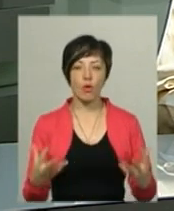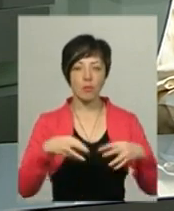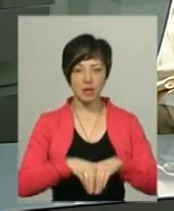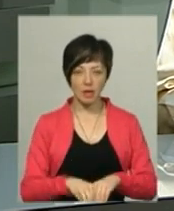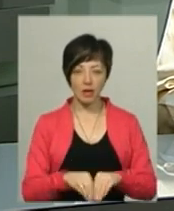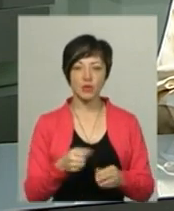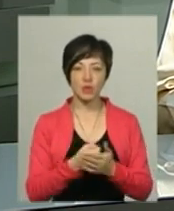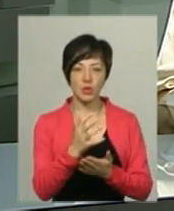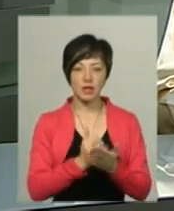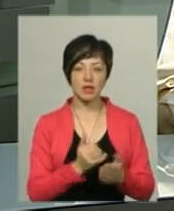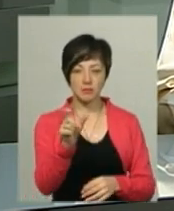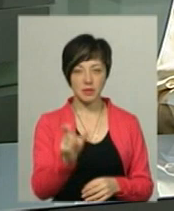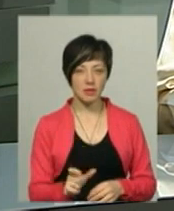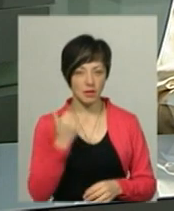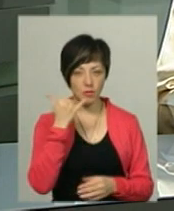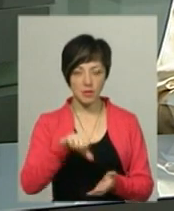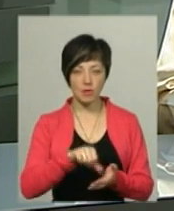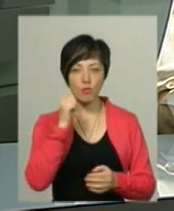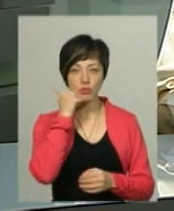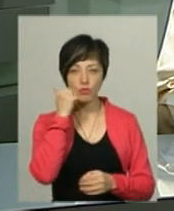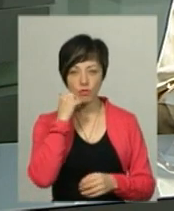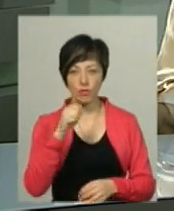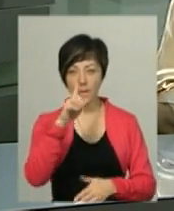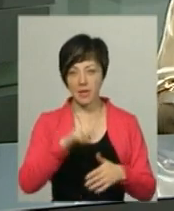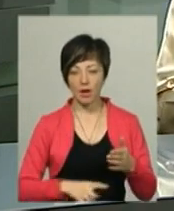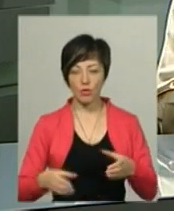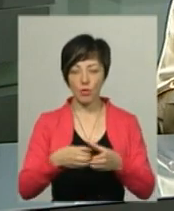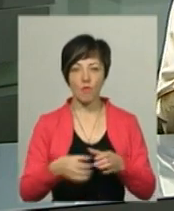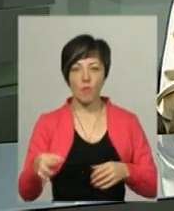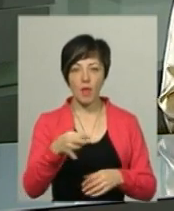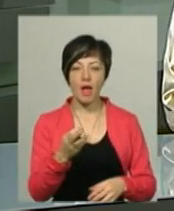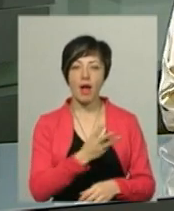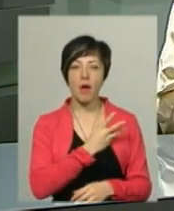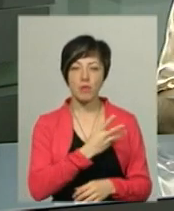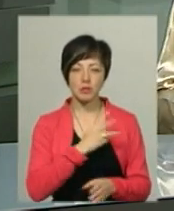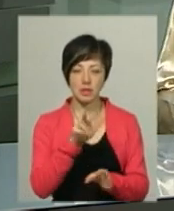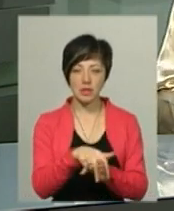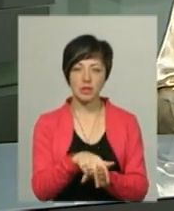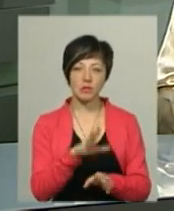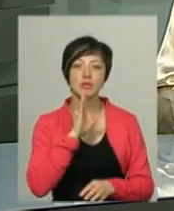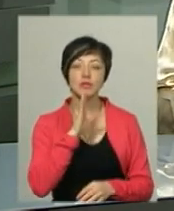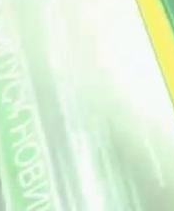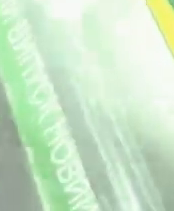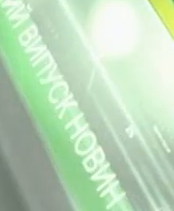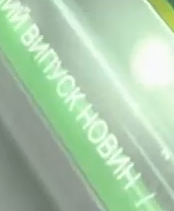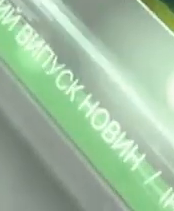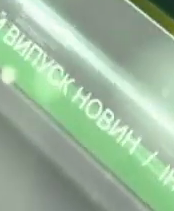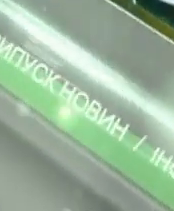до скарбника церкви телефонував представник Московського патріархату в області та емоційно тиснув на жінку.